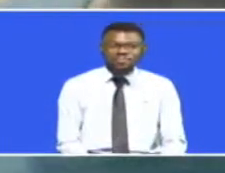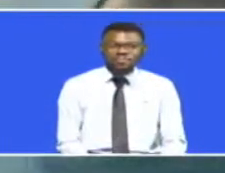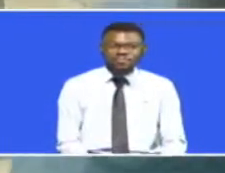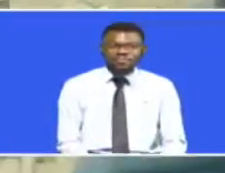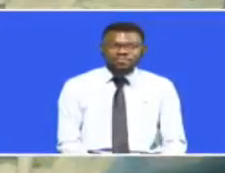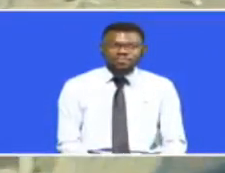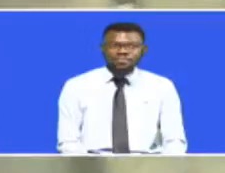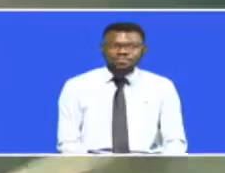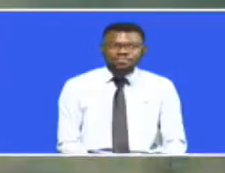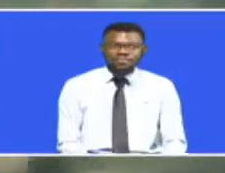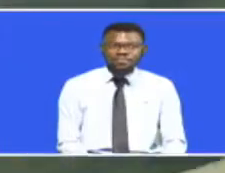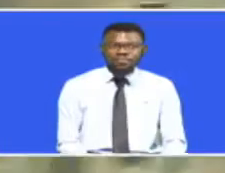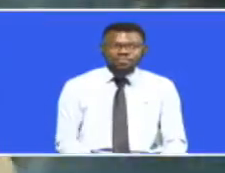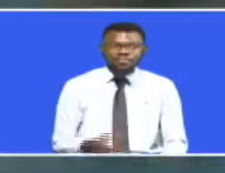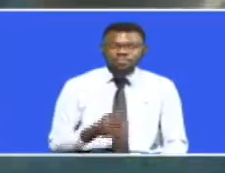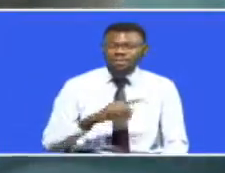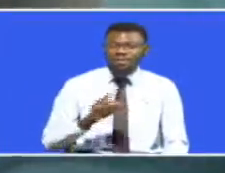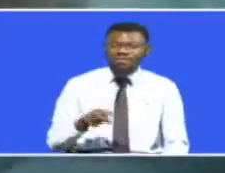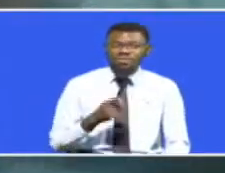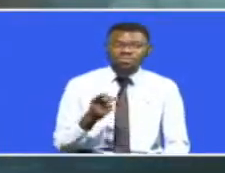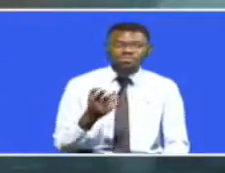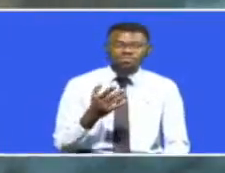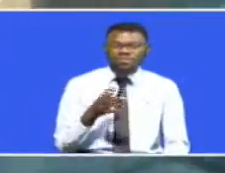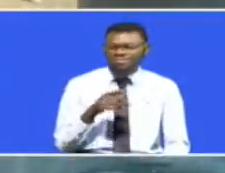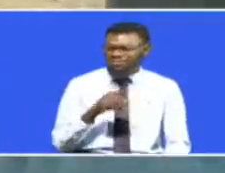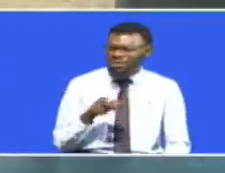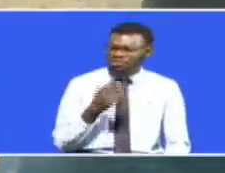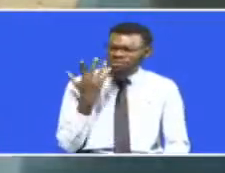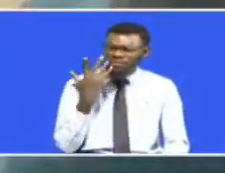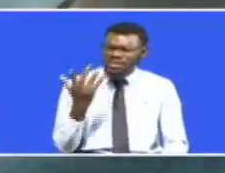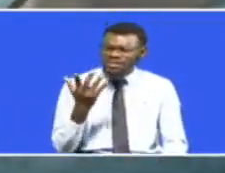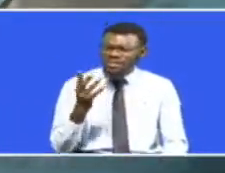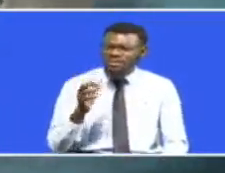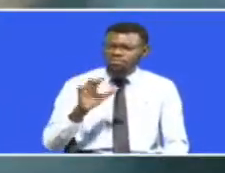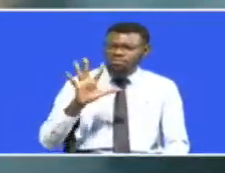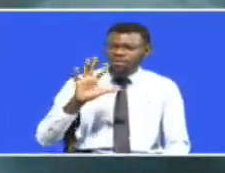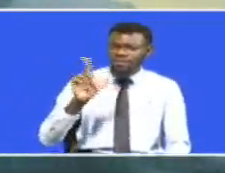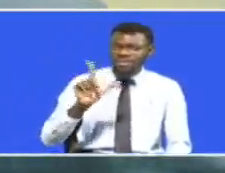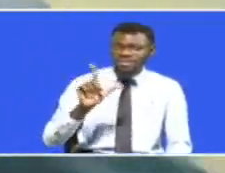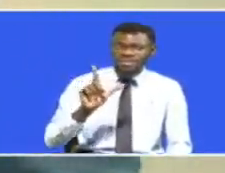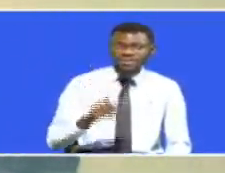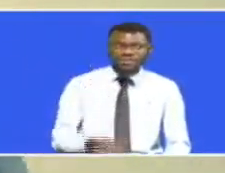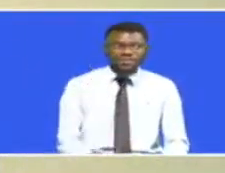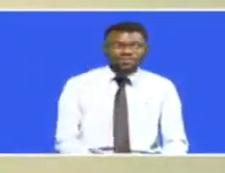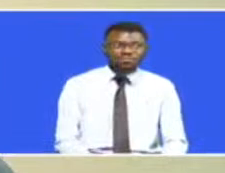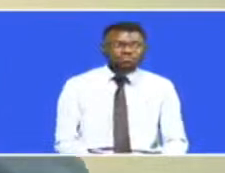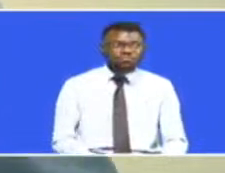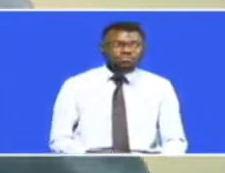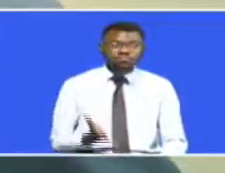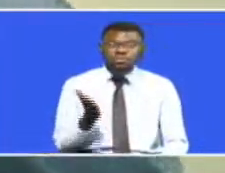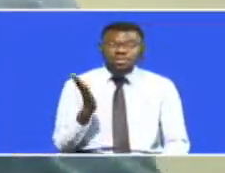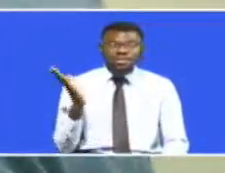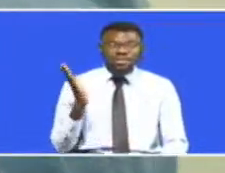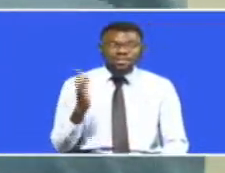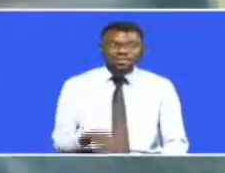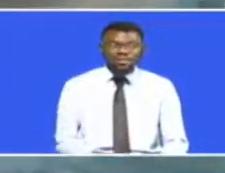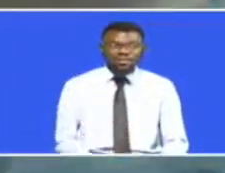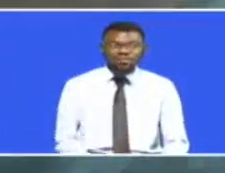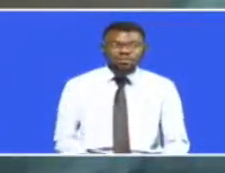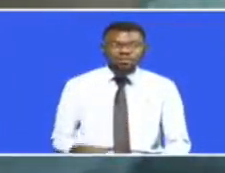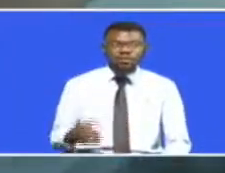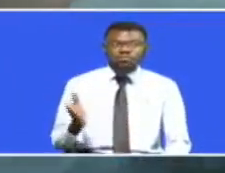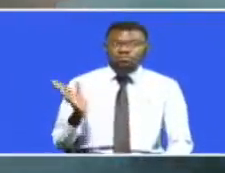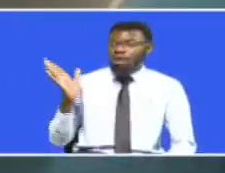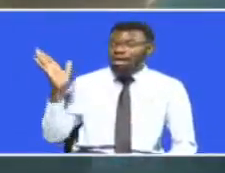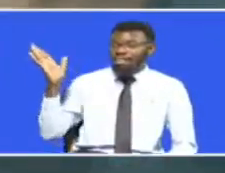1500. You need 5 liters. Lakini sana bado ndio huko juu kwa hizo pesa za hapa juu. Kwa? Pesa za